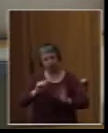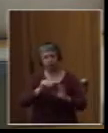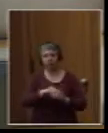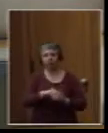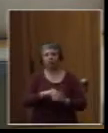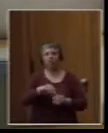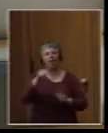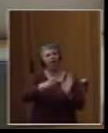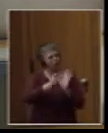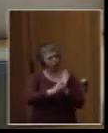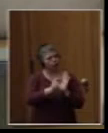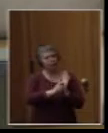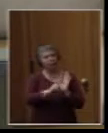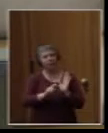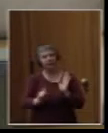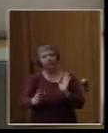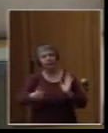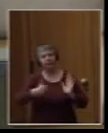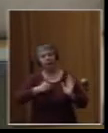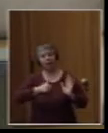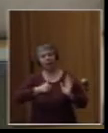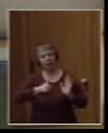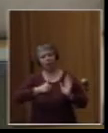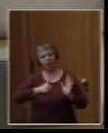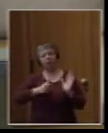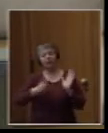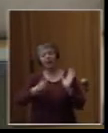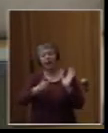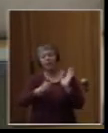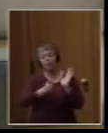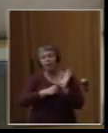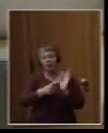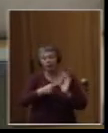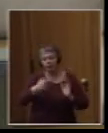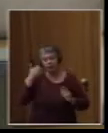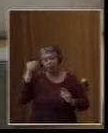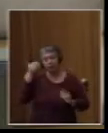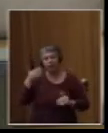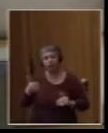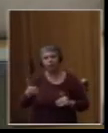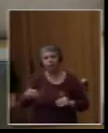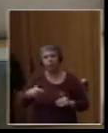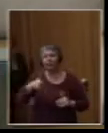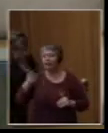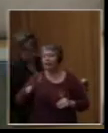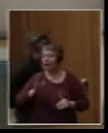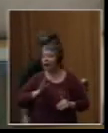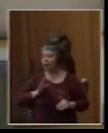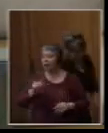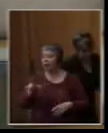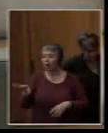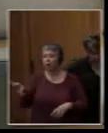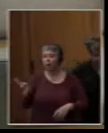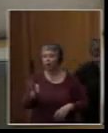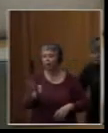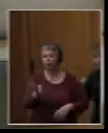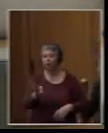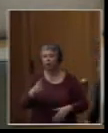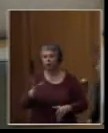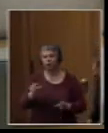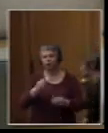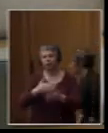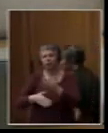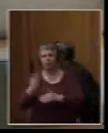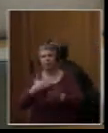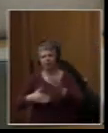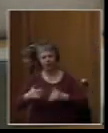καλούνται να λαμβάνουν τα αναγκαία μέτρα για την διασφάλιση της σύστησης μεταχείρισης των εργαζομένων με αναπηρίες, ενώ το κράτος